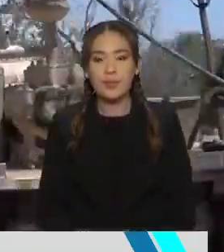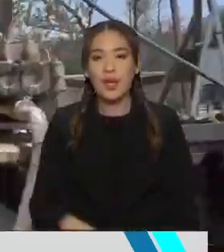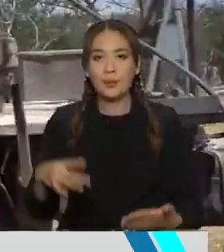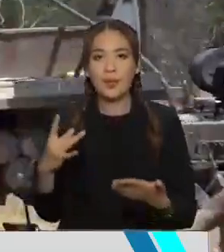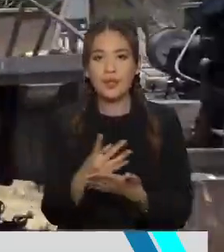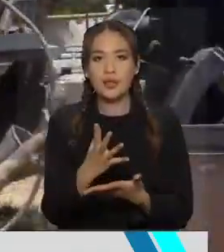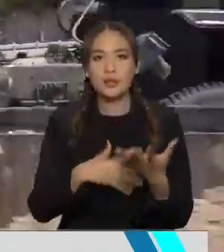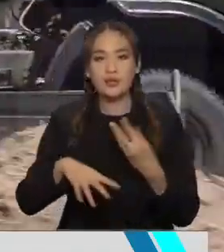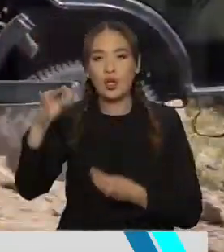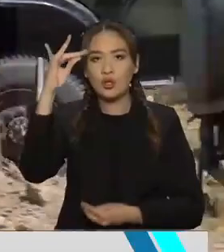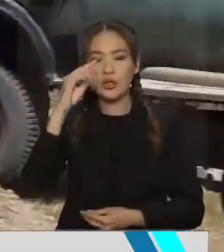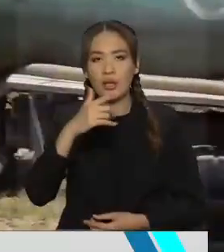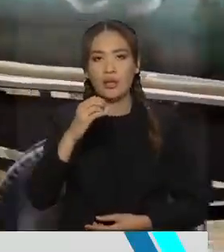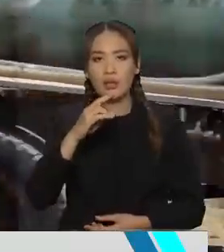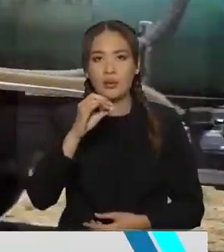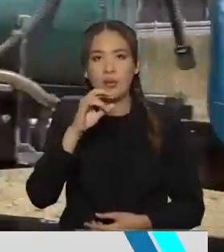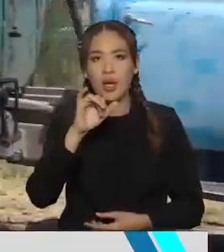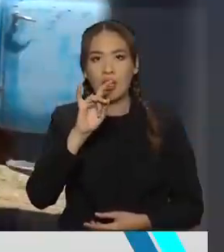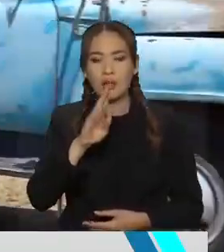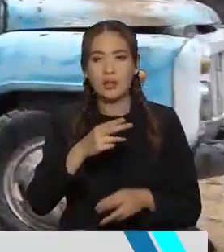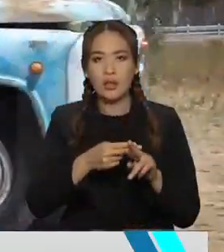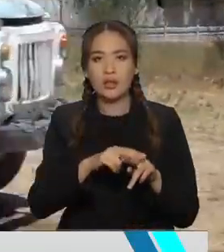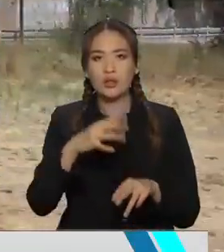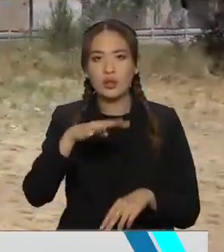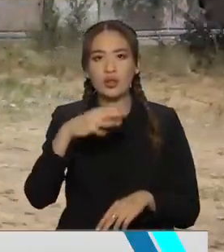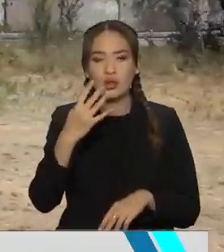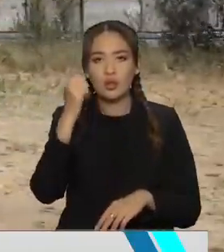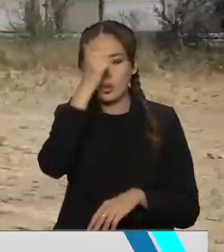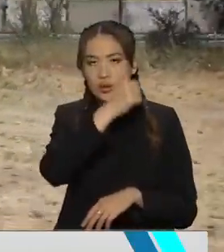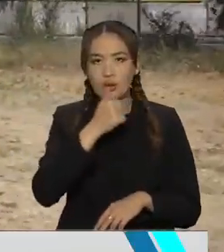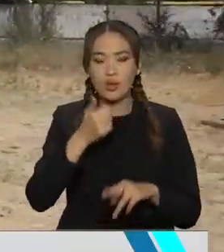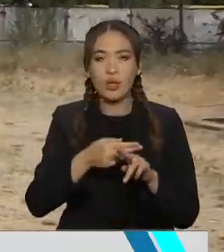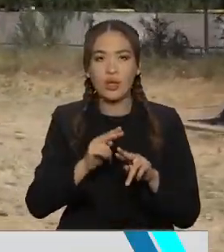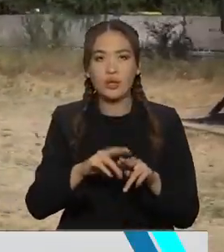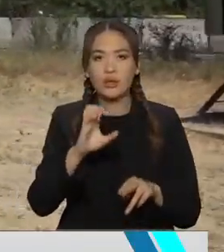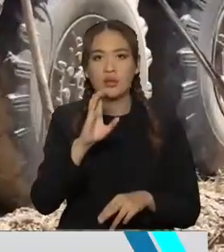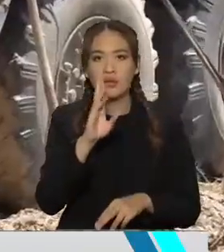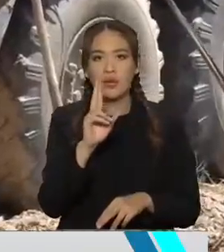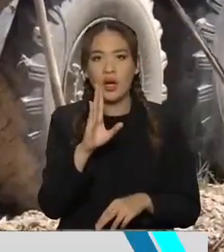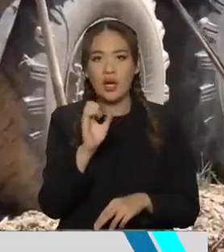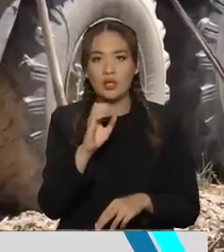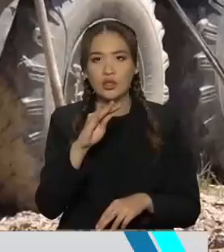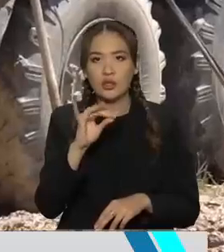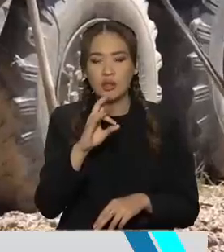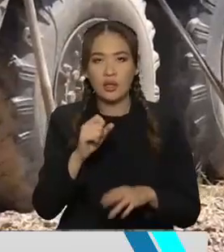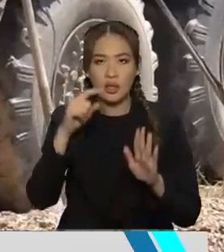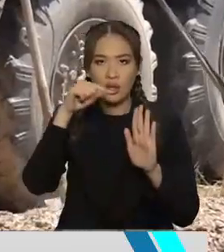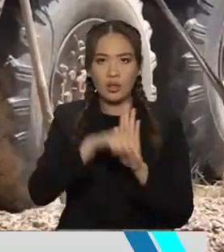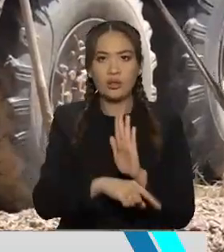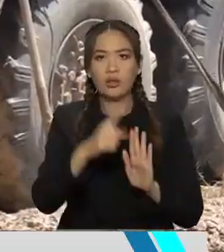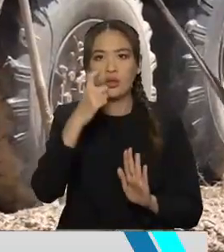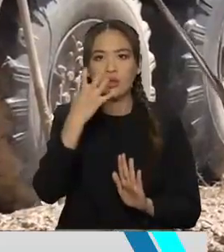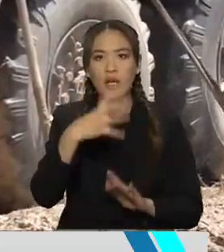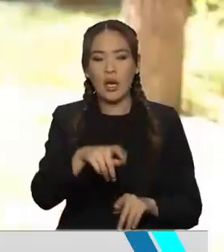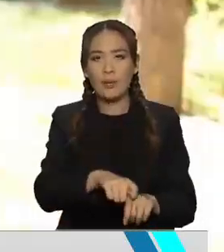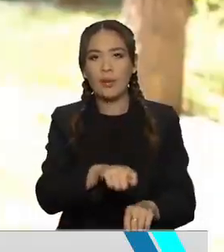Впервые за всю историю дендропарка, это 44 года, здесь стали бурить скважины. Источник воды нашли на глубине 140